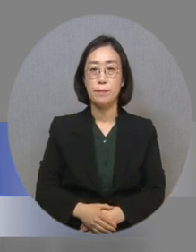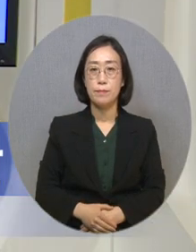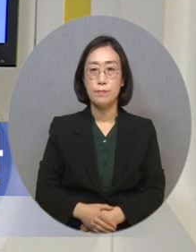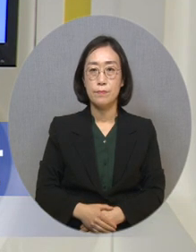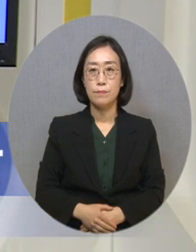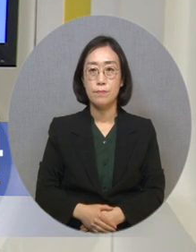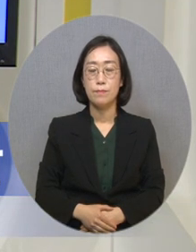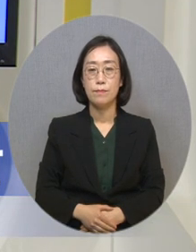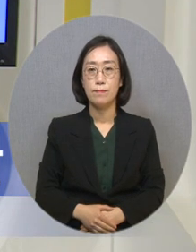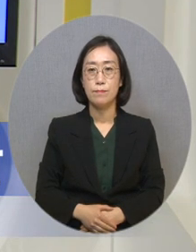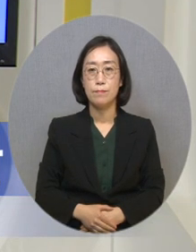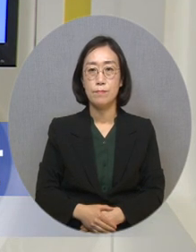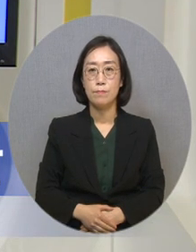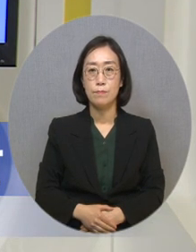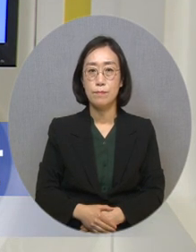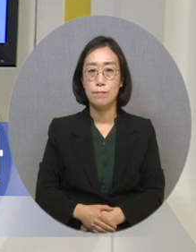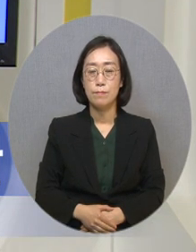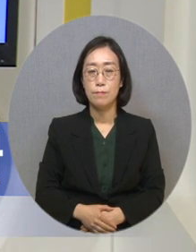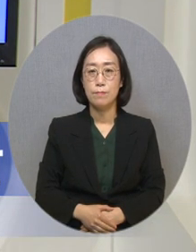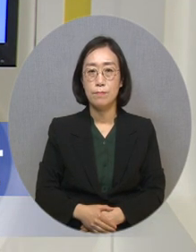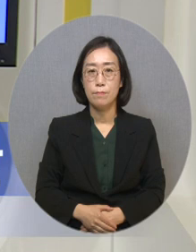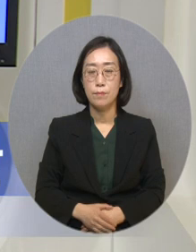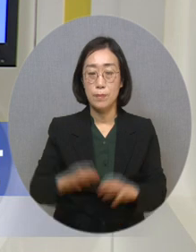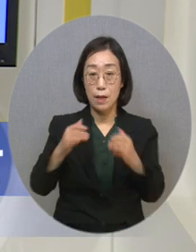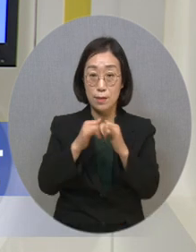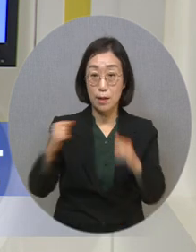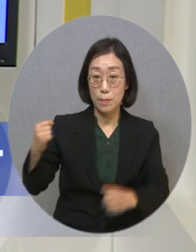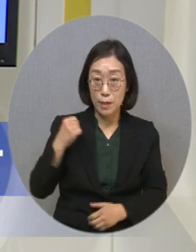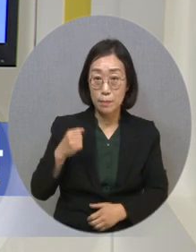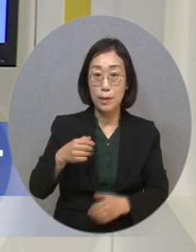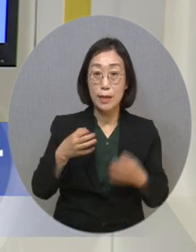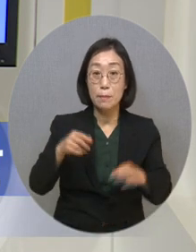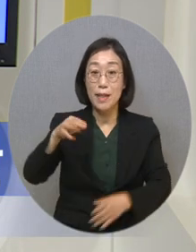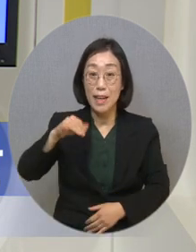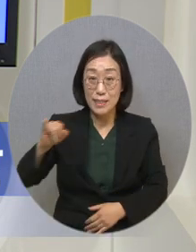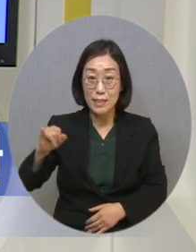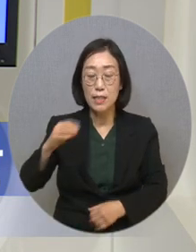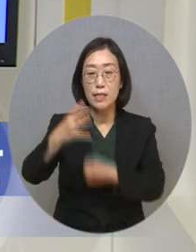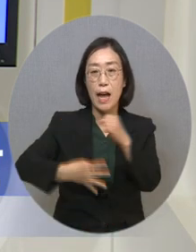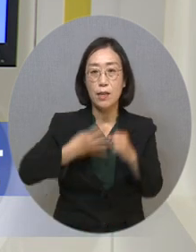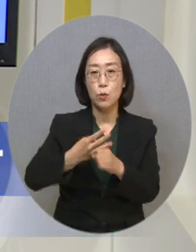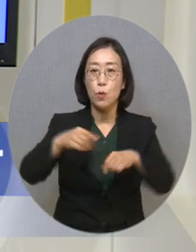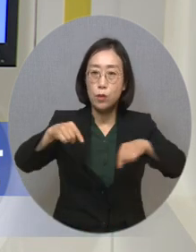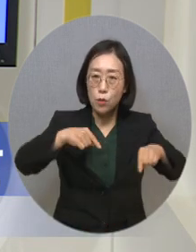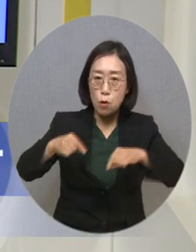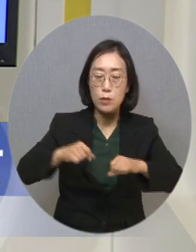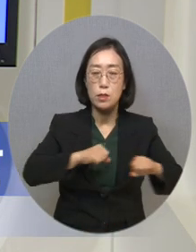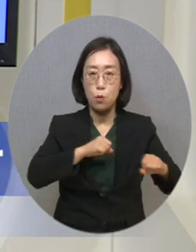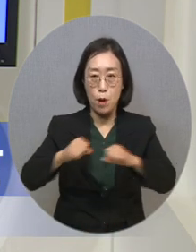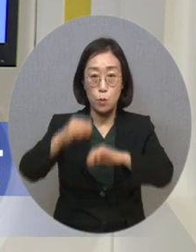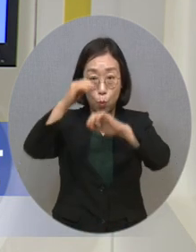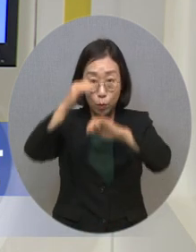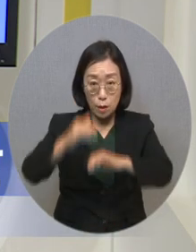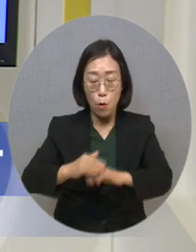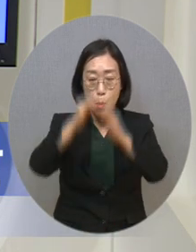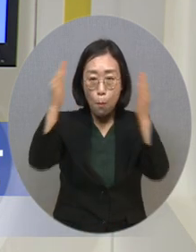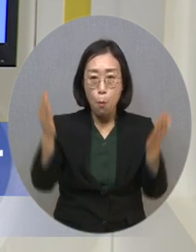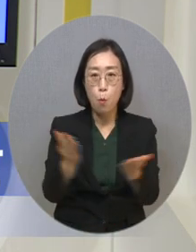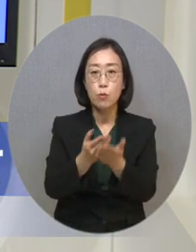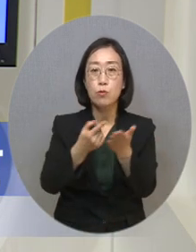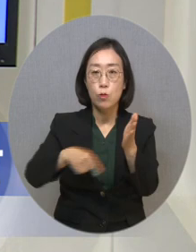말했습니다 다음 뉴스입니다 국민의 임 김혜지 의원이 4년간의 의정 활동을 담은 모두를 위한